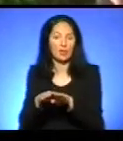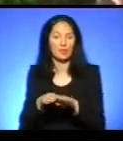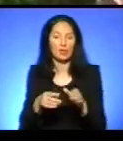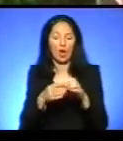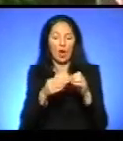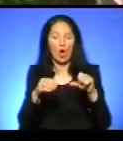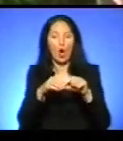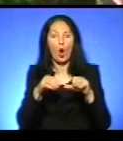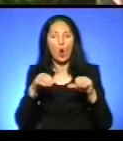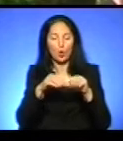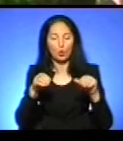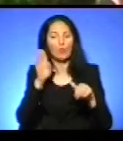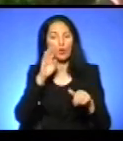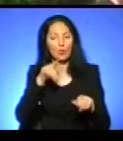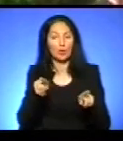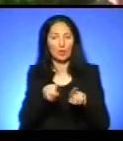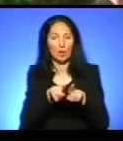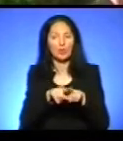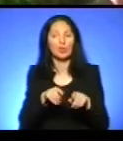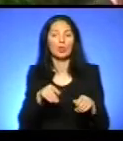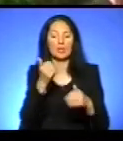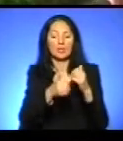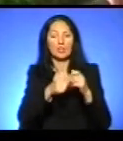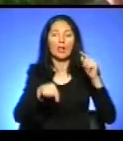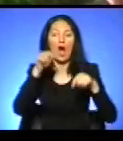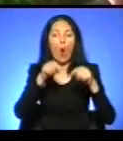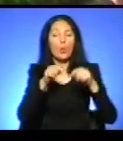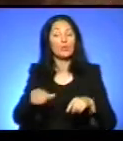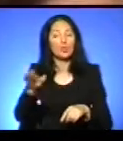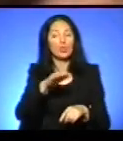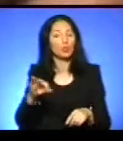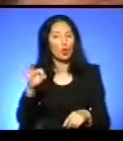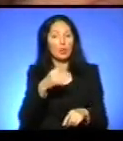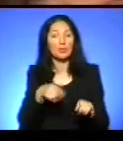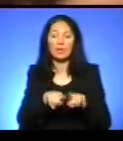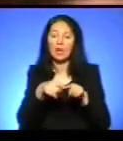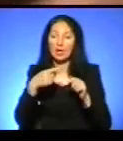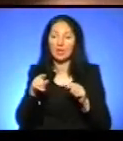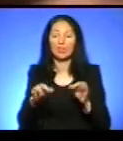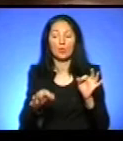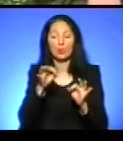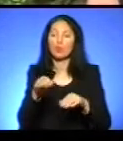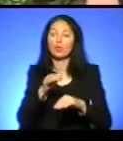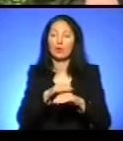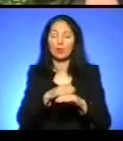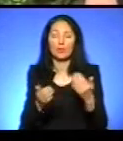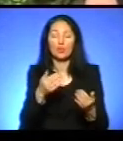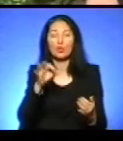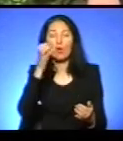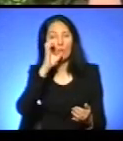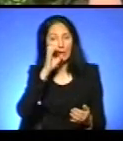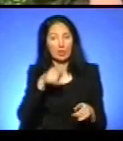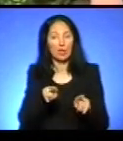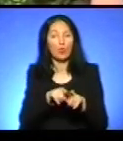також частота опадів на території області і інших природних факторів. Якщо вживати дану воду